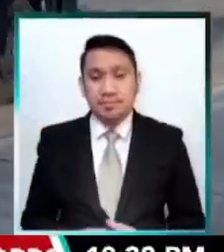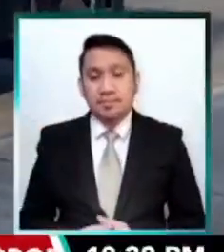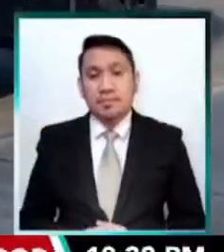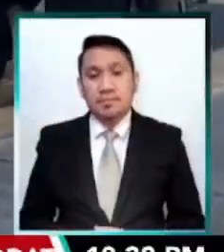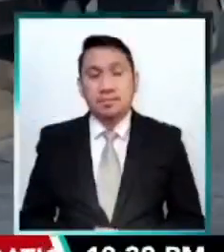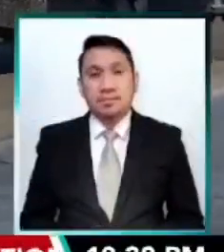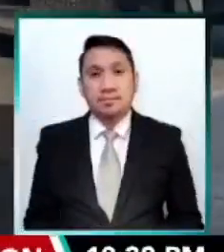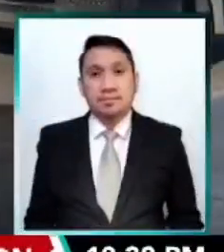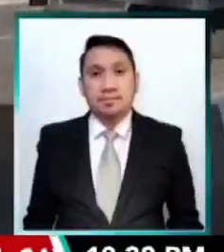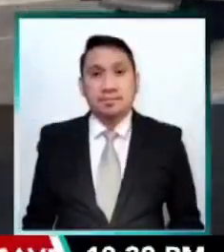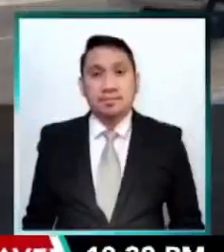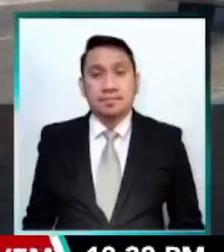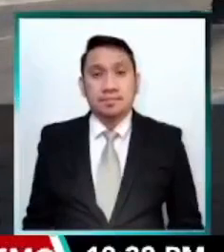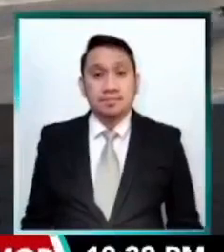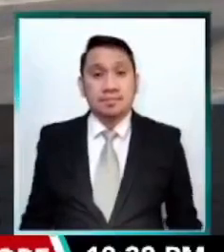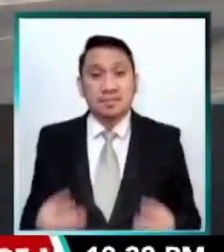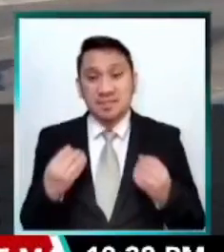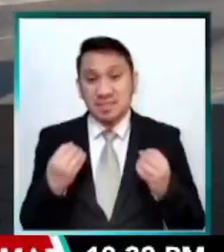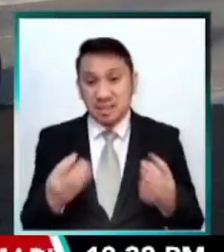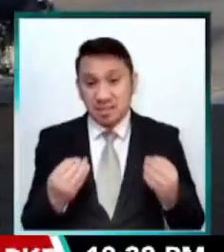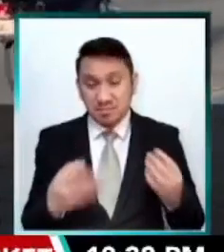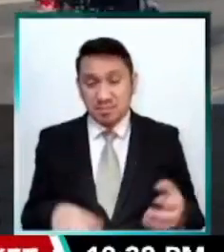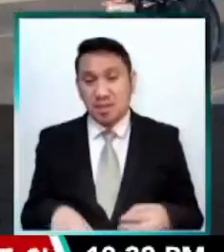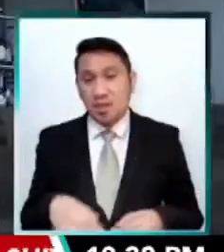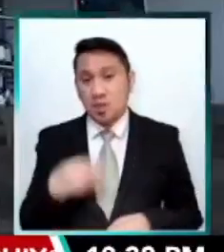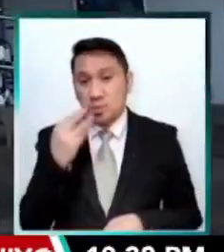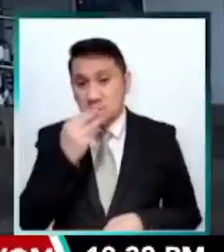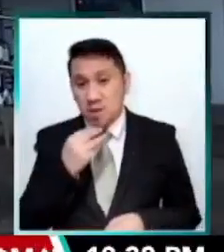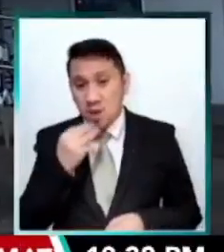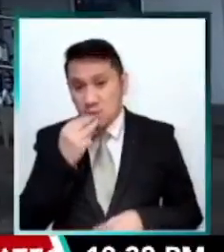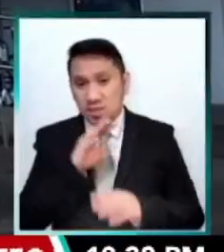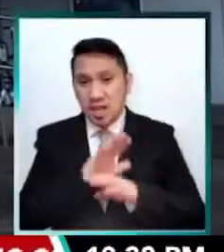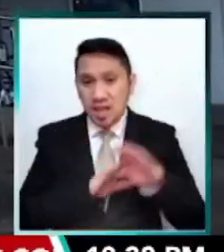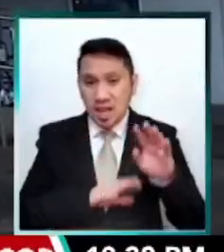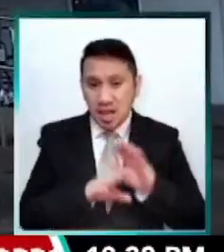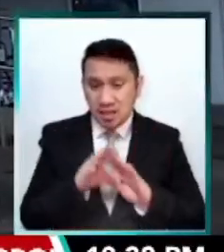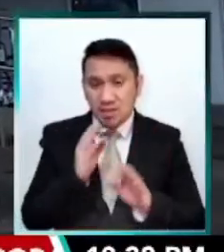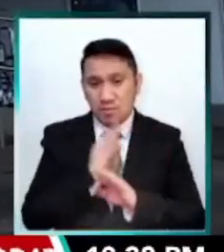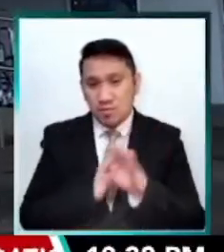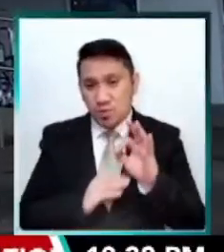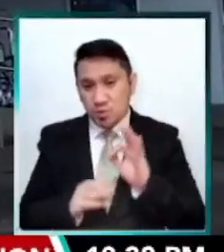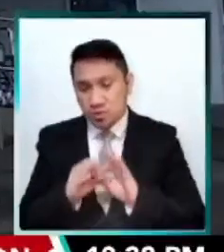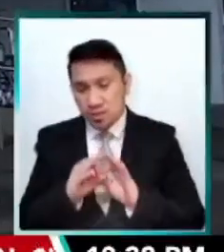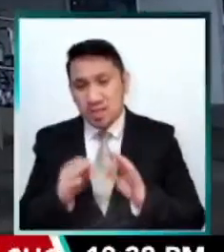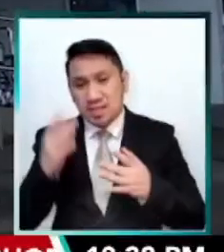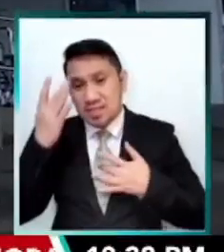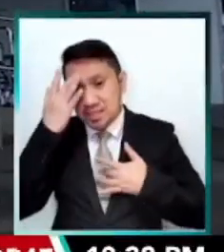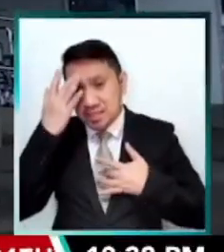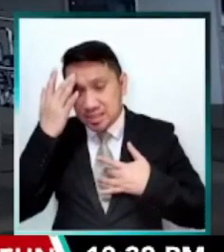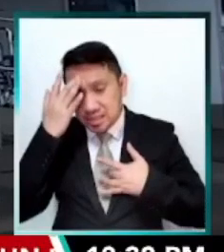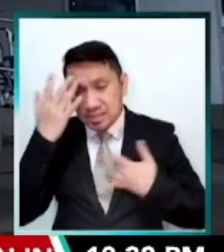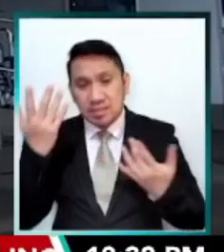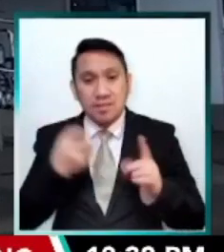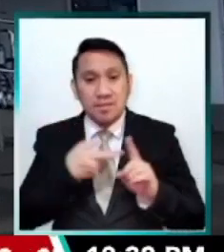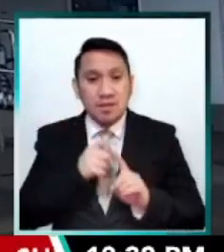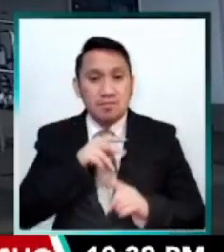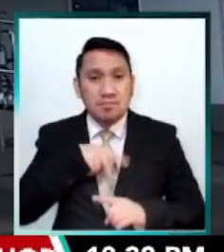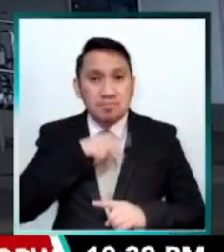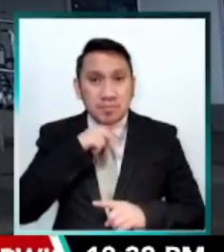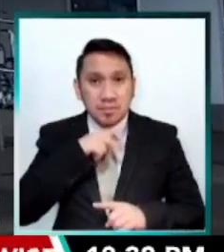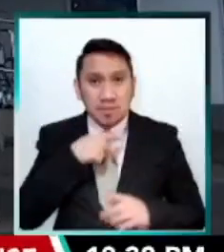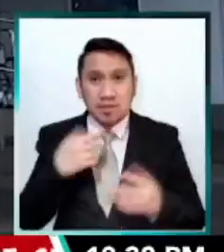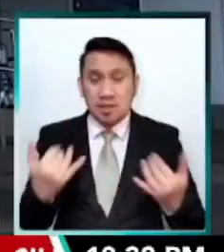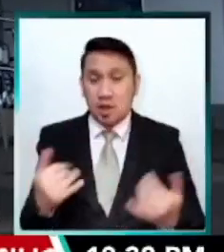Tumaas ang kaso ng hand, foot and mouth disease sa Zambales. Sa tala ng Provincial Health Office, 186 na ang kaso